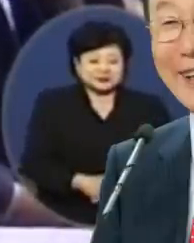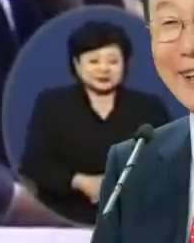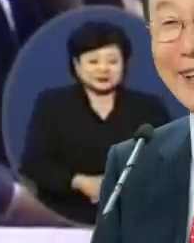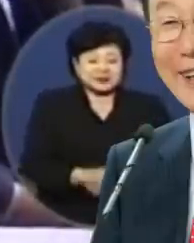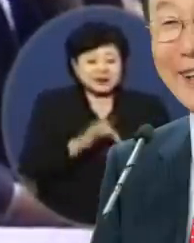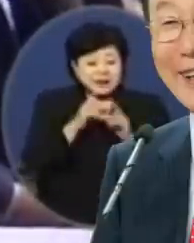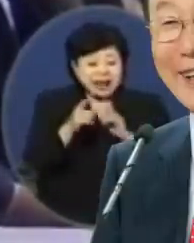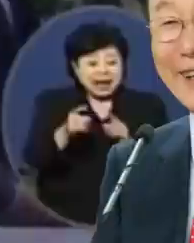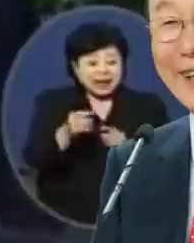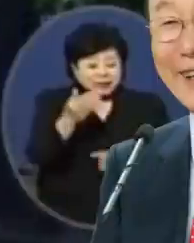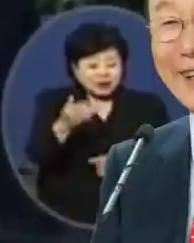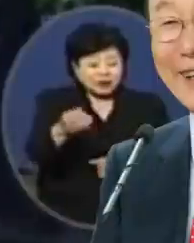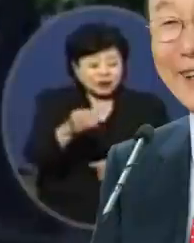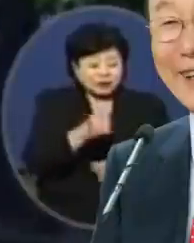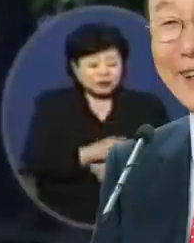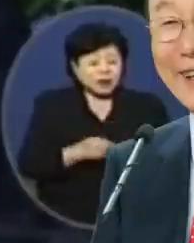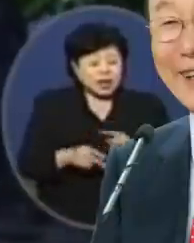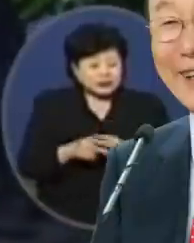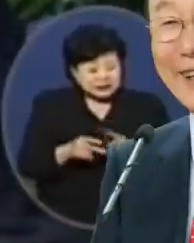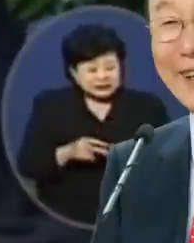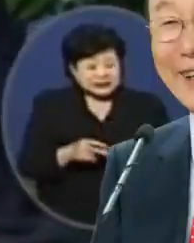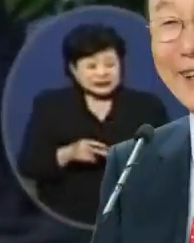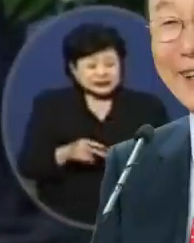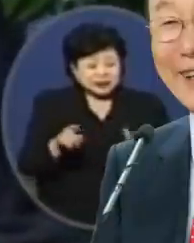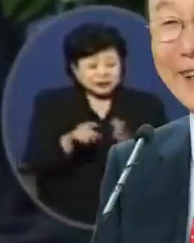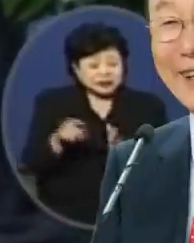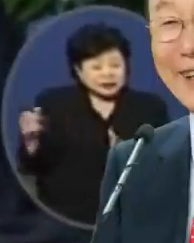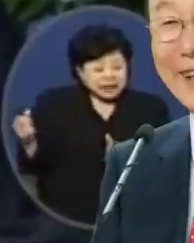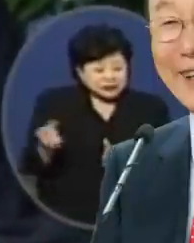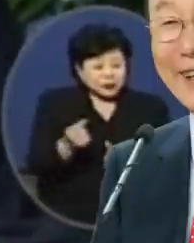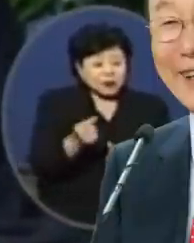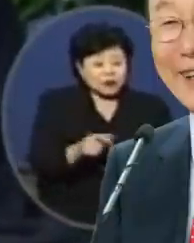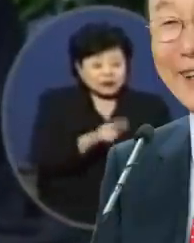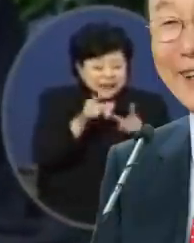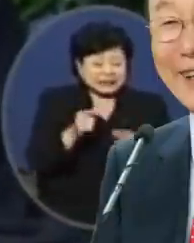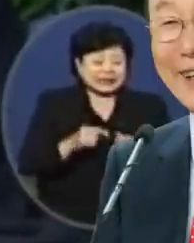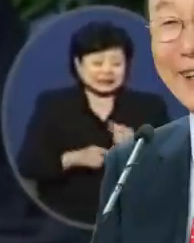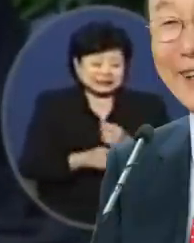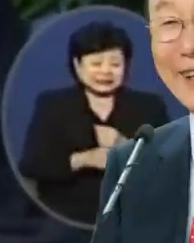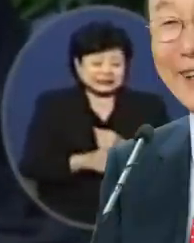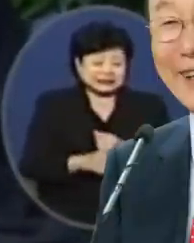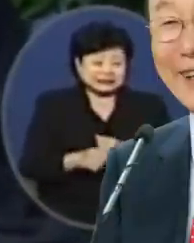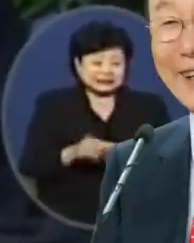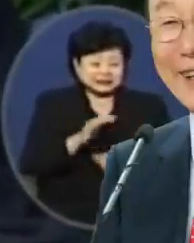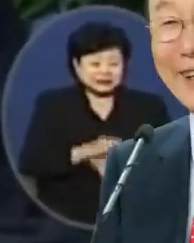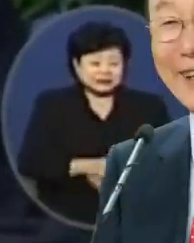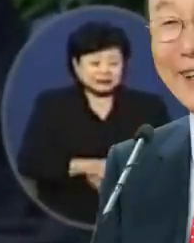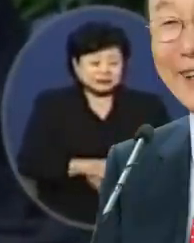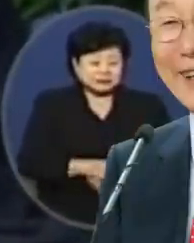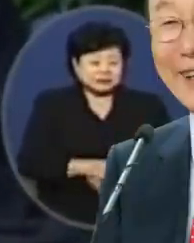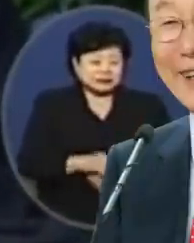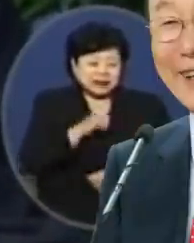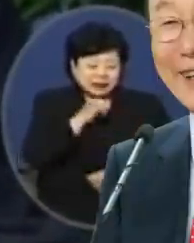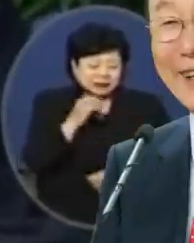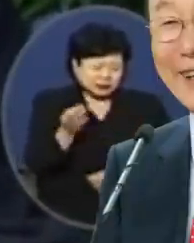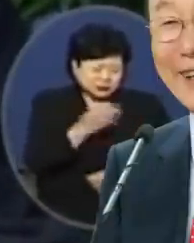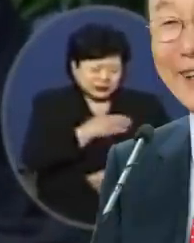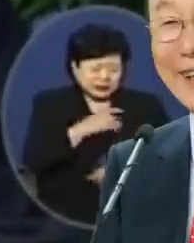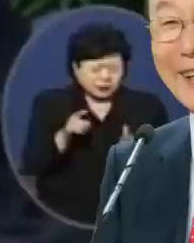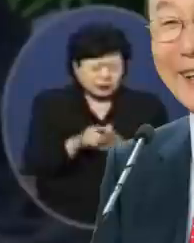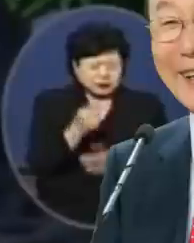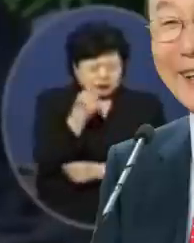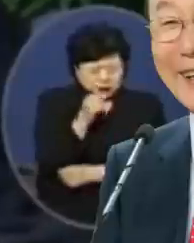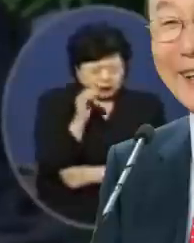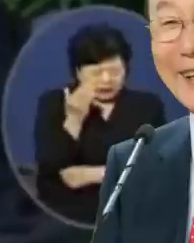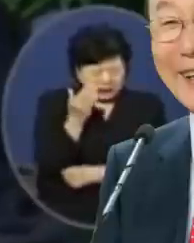이 말은 너는 무엇을 하더라도 믿음으로 살아라. 잘 살 때도 못 살 때도 믿음이 근본이